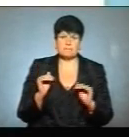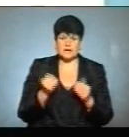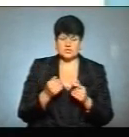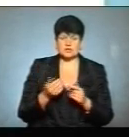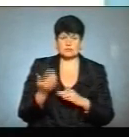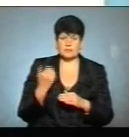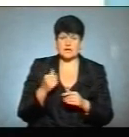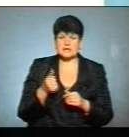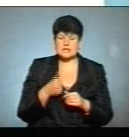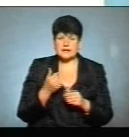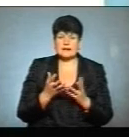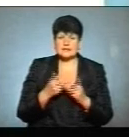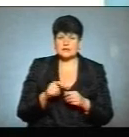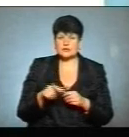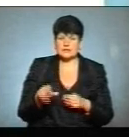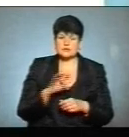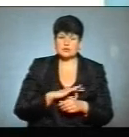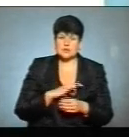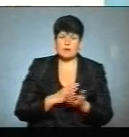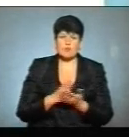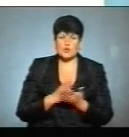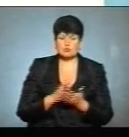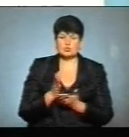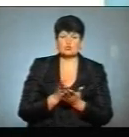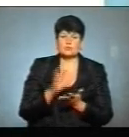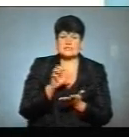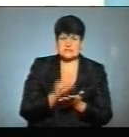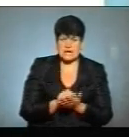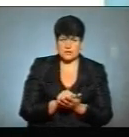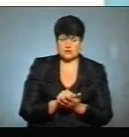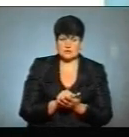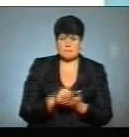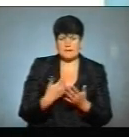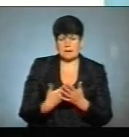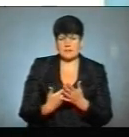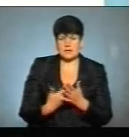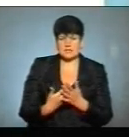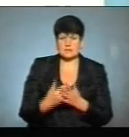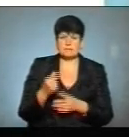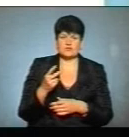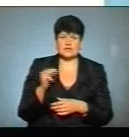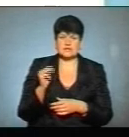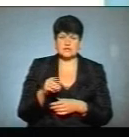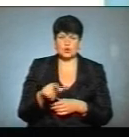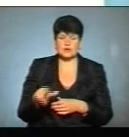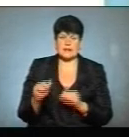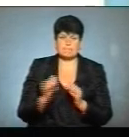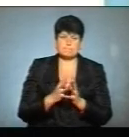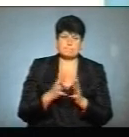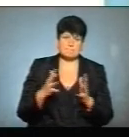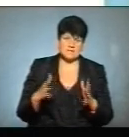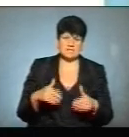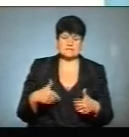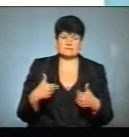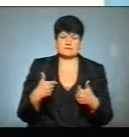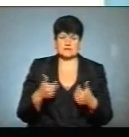але кількість людей, які скористались послугами служби зайнятості, приблизно на 1500 людей більше, які зверталися